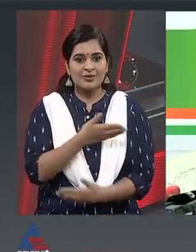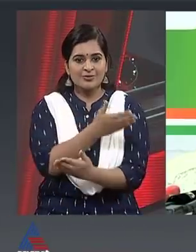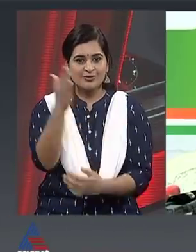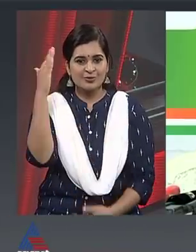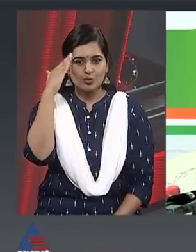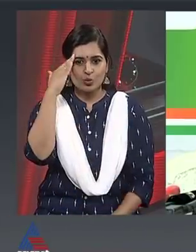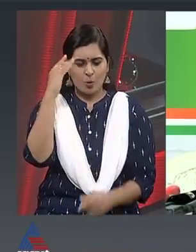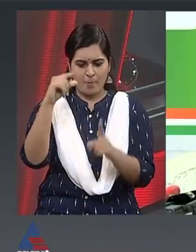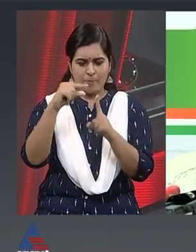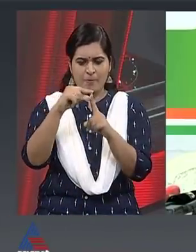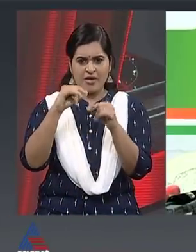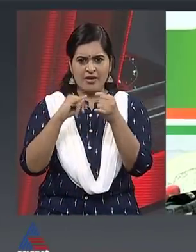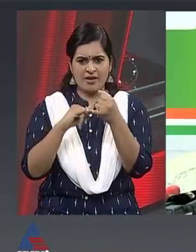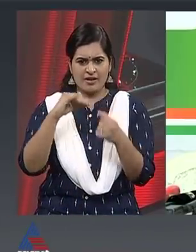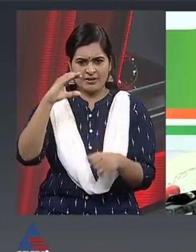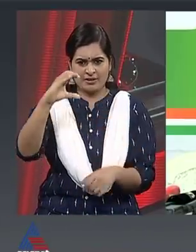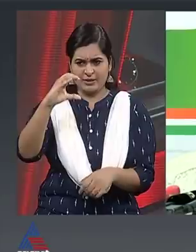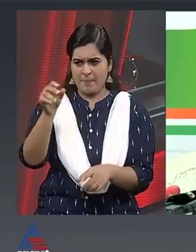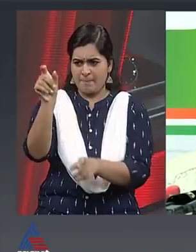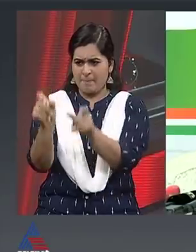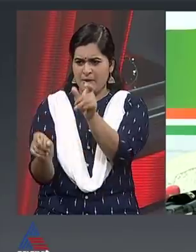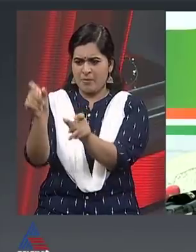ഉദ്യോഗാർത്ഥികളുമായി ഗവൺമെന്റ് ഒരു ചർച്ച നടത്തിയിരിക്കുകയാണ്.